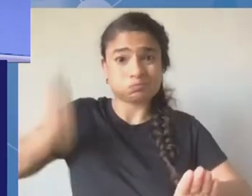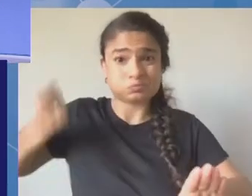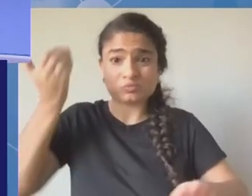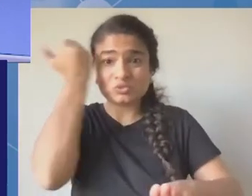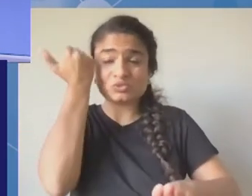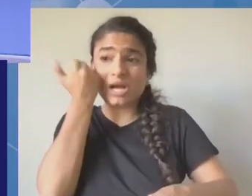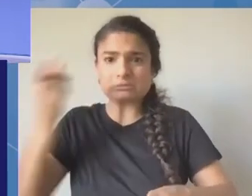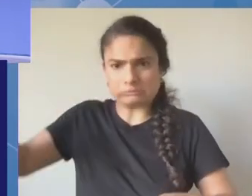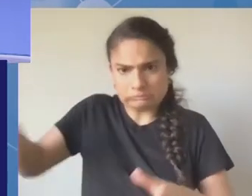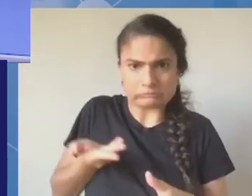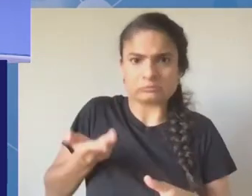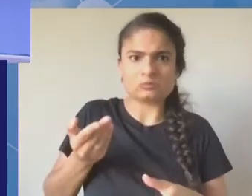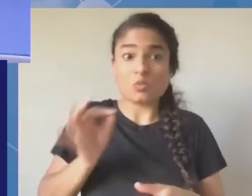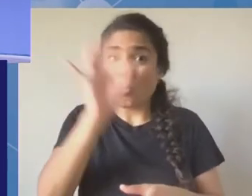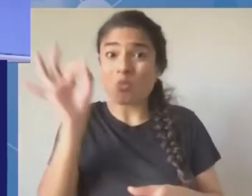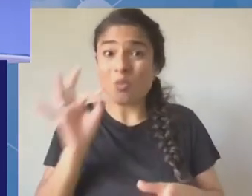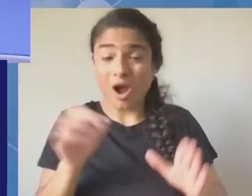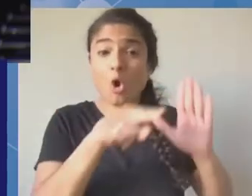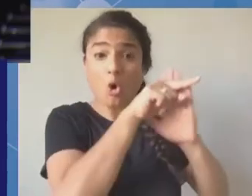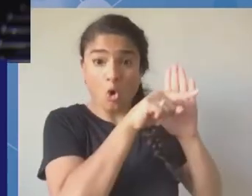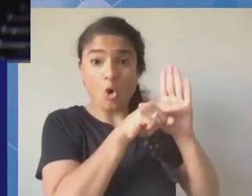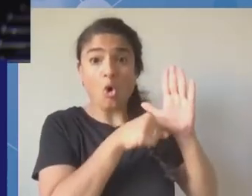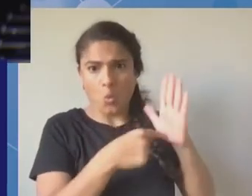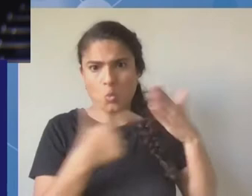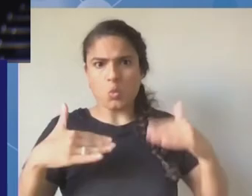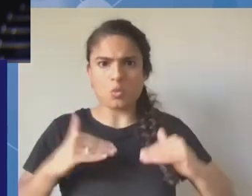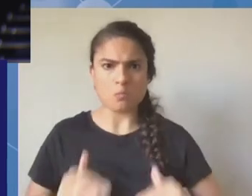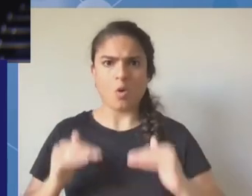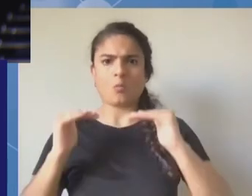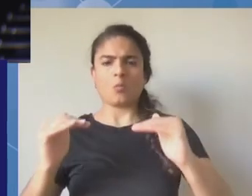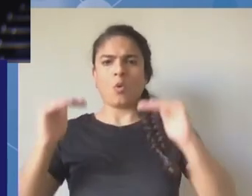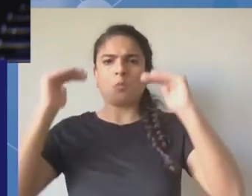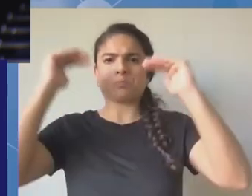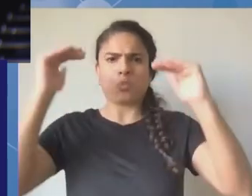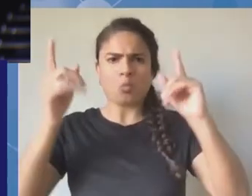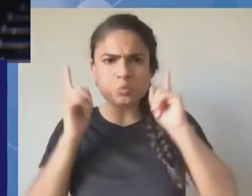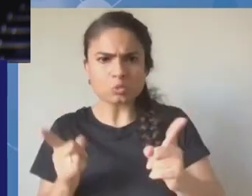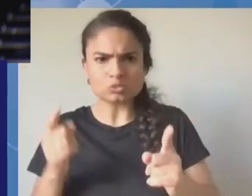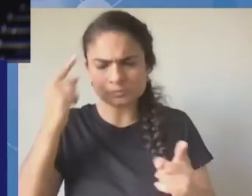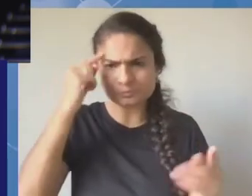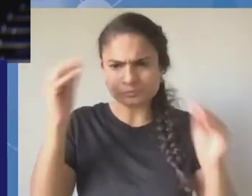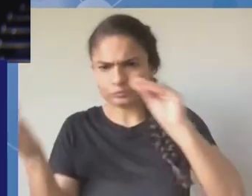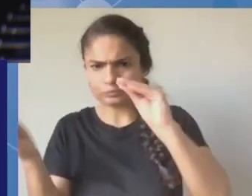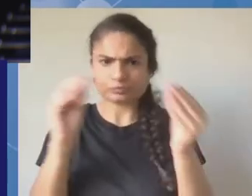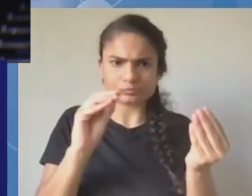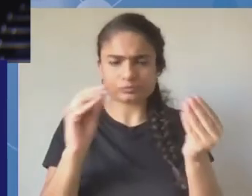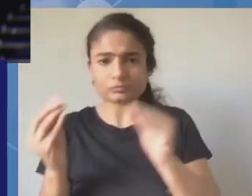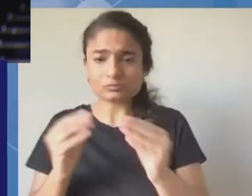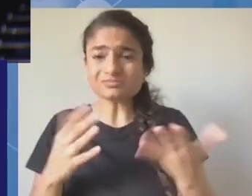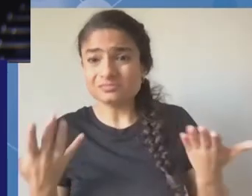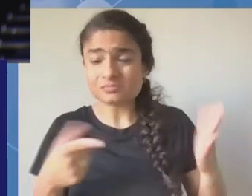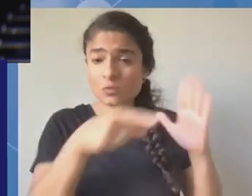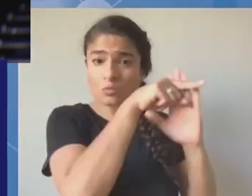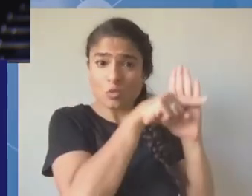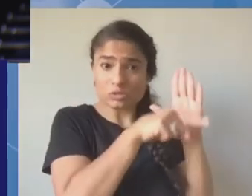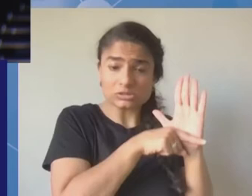的一些事宜。我们说了很多的关于互联网的治理和管理，但是我们想应该